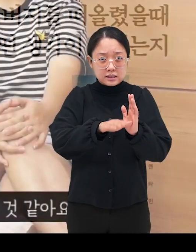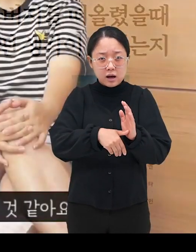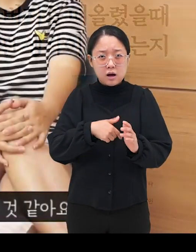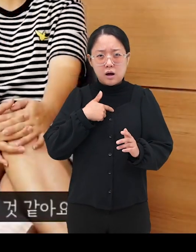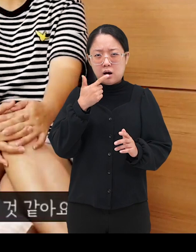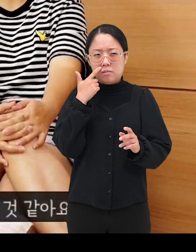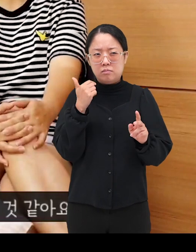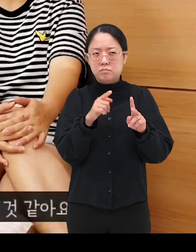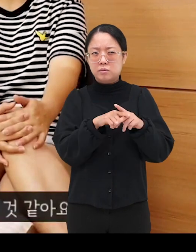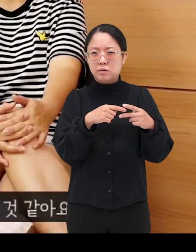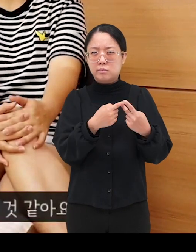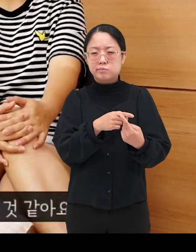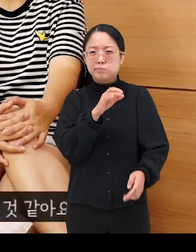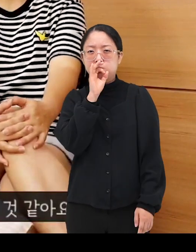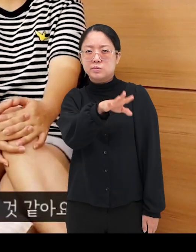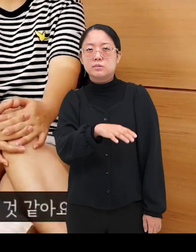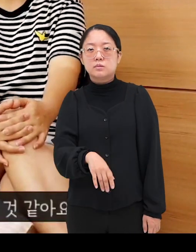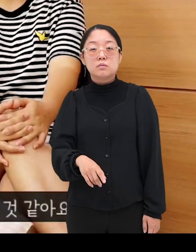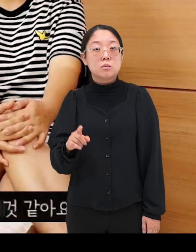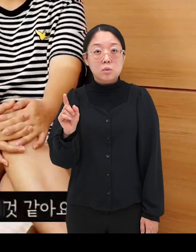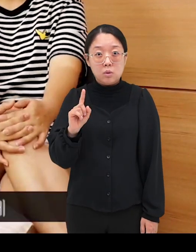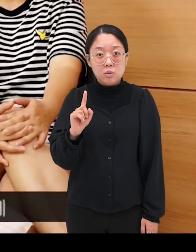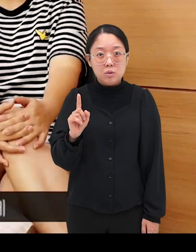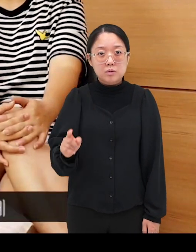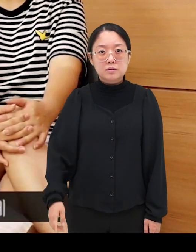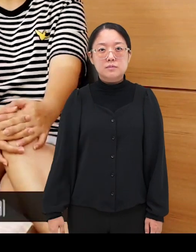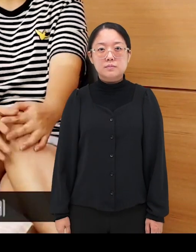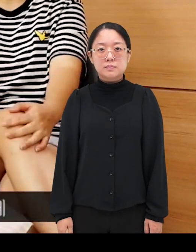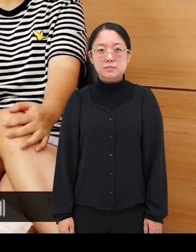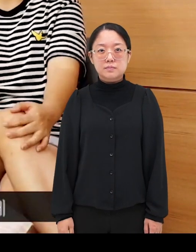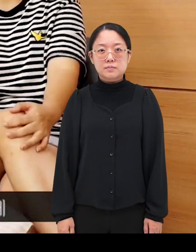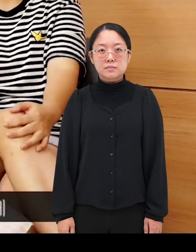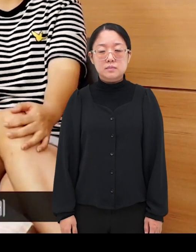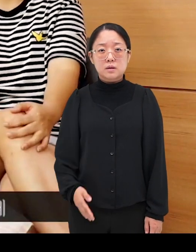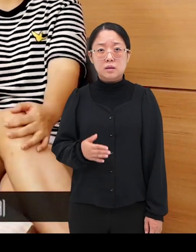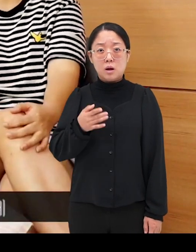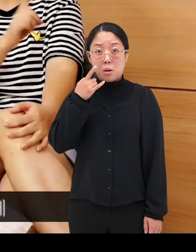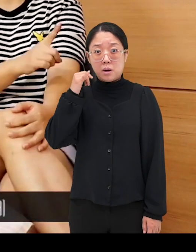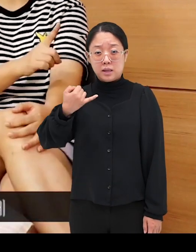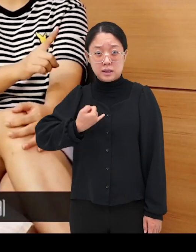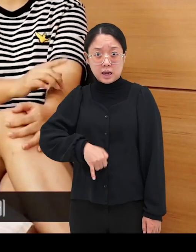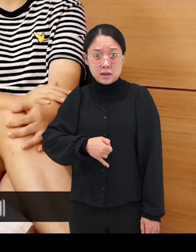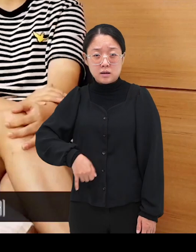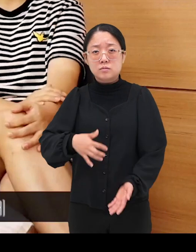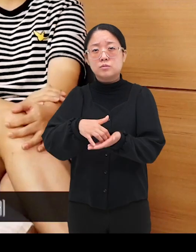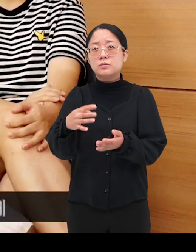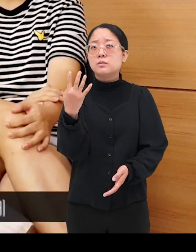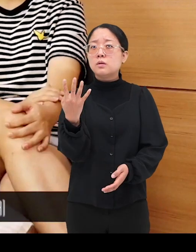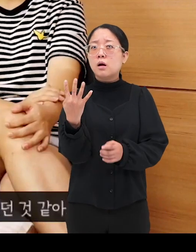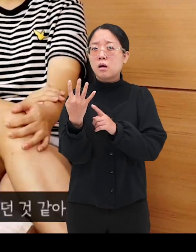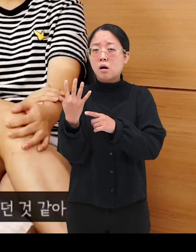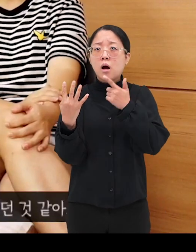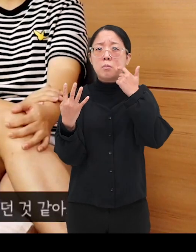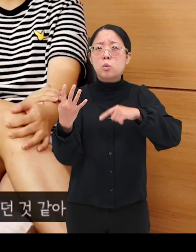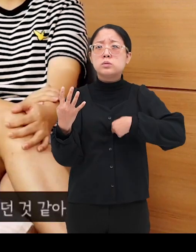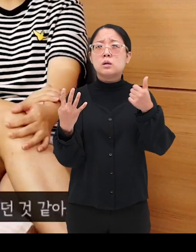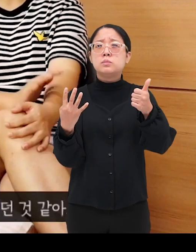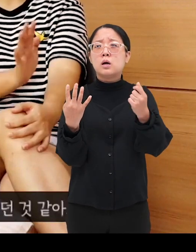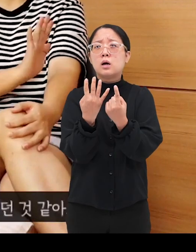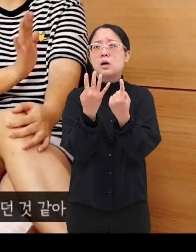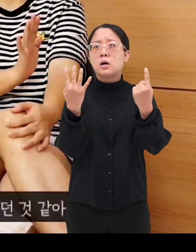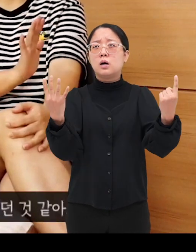그때 아빠를 아무도 이해하지 않았던 것 같아요. 그러니까 딸 넷에 엄마에 아빠 혼자 남자였는데